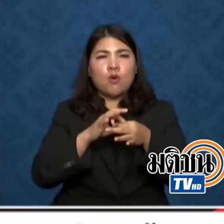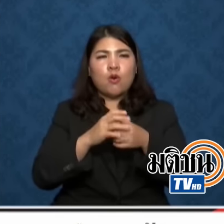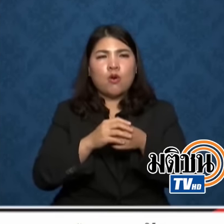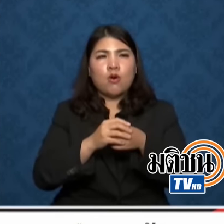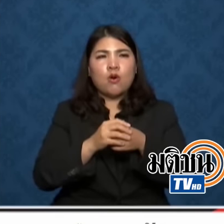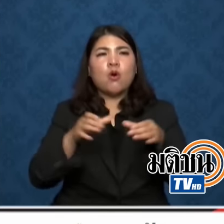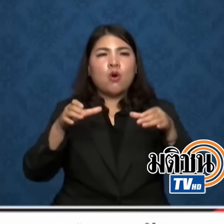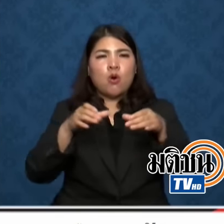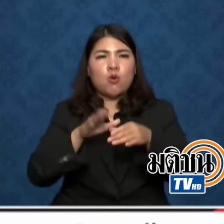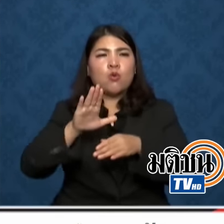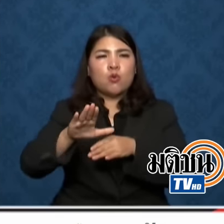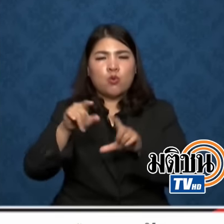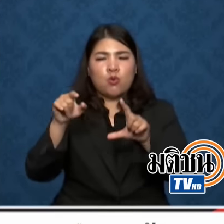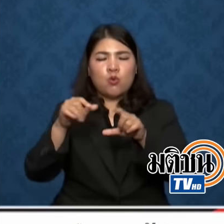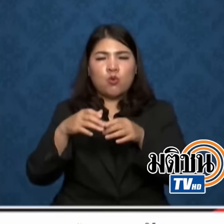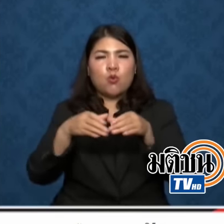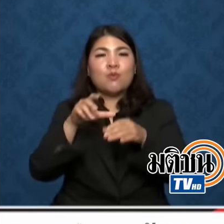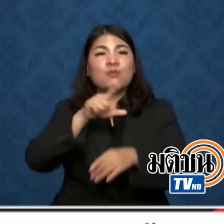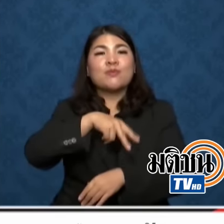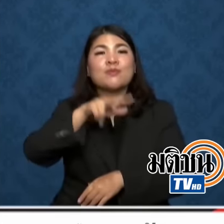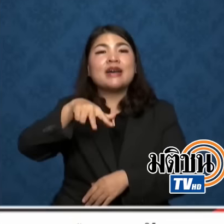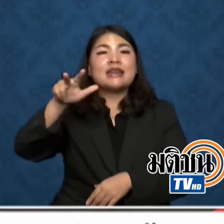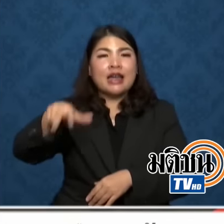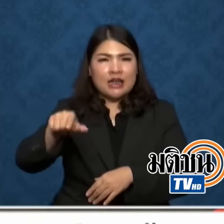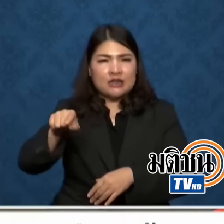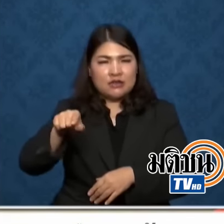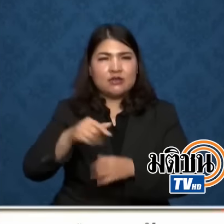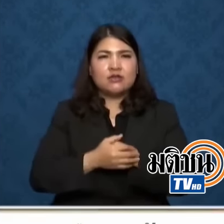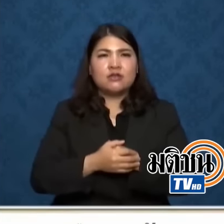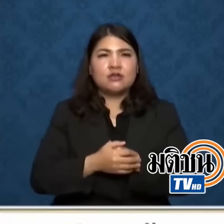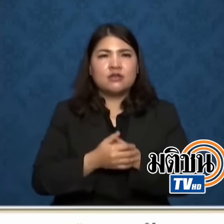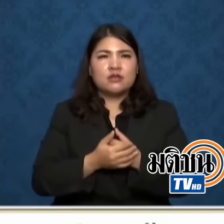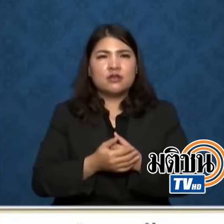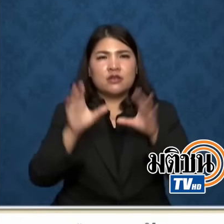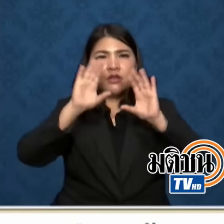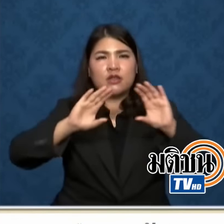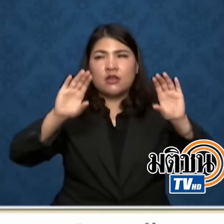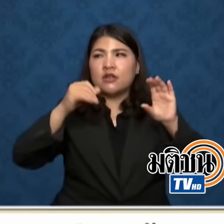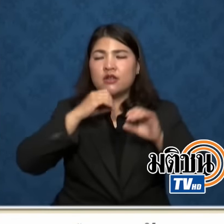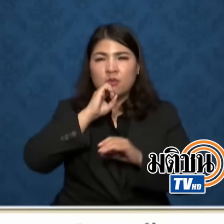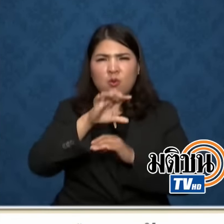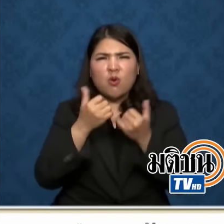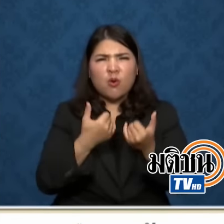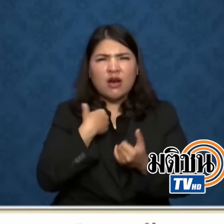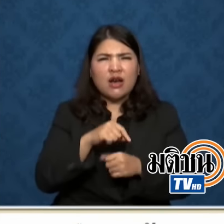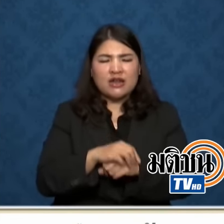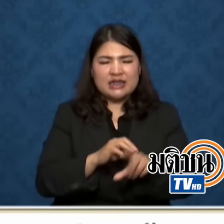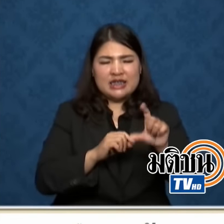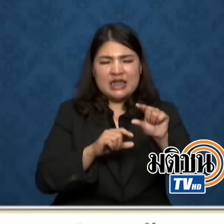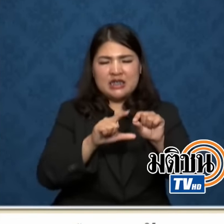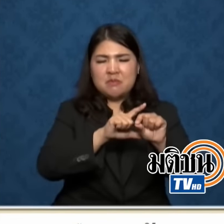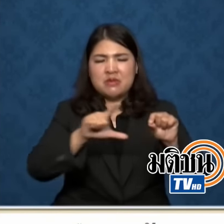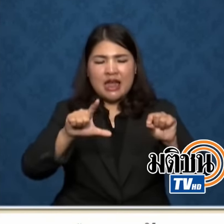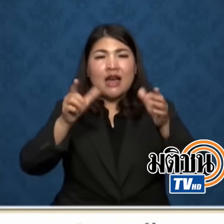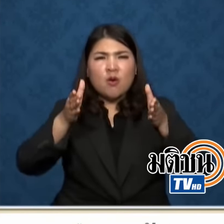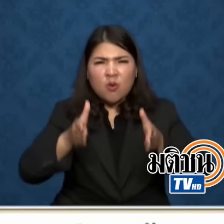เพื่อไทยเลยนะครับเวลาหาเสียงมาซึ่งนโยบายเนี่ยมีการที่บอกว่าให้เราทำ20ล้านคน20